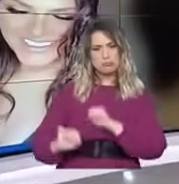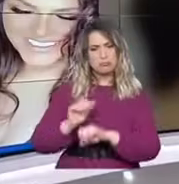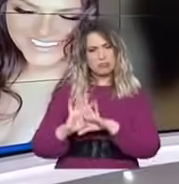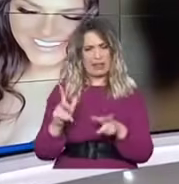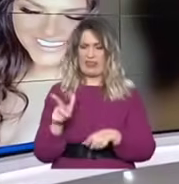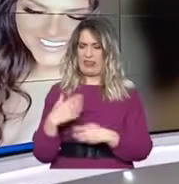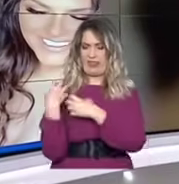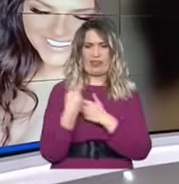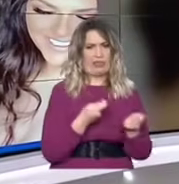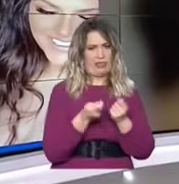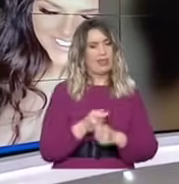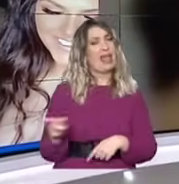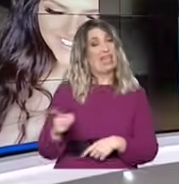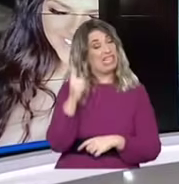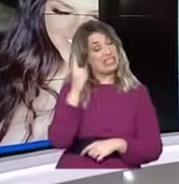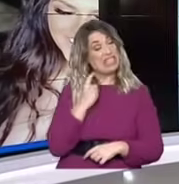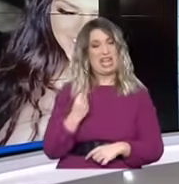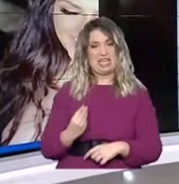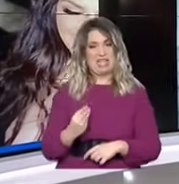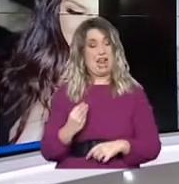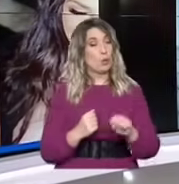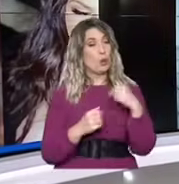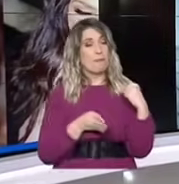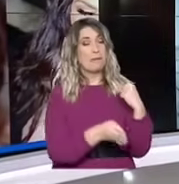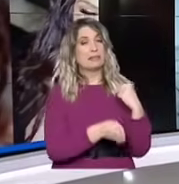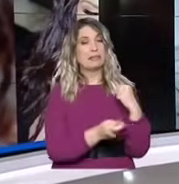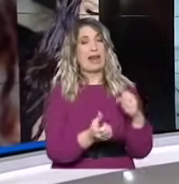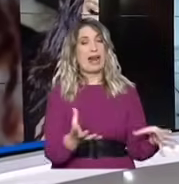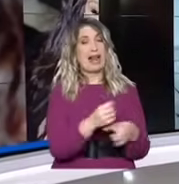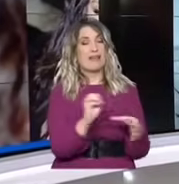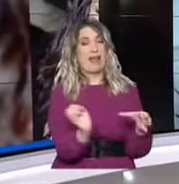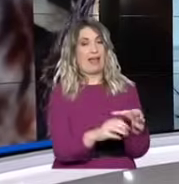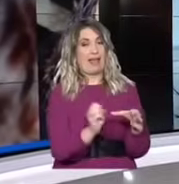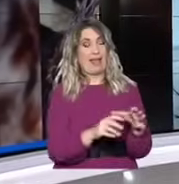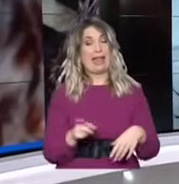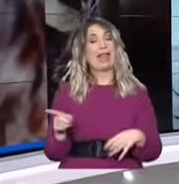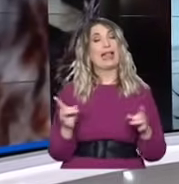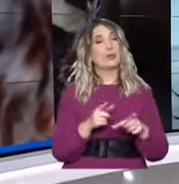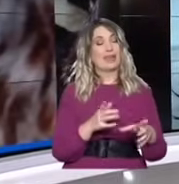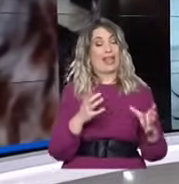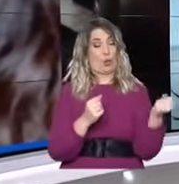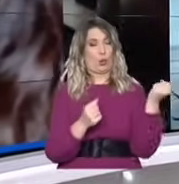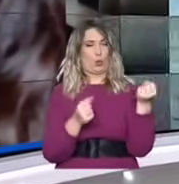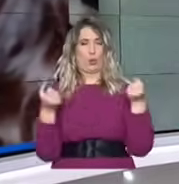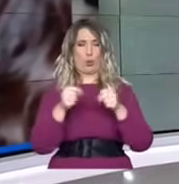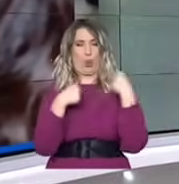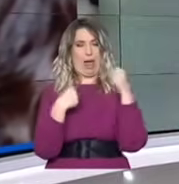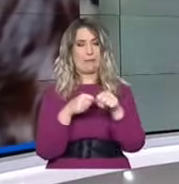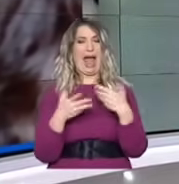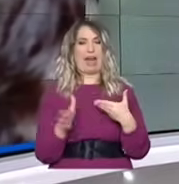Γνώριζε για το σημείο ντουλάπι που αυτά φυλαζόταν εντός της οικίας, αλλά και για το σημείο που βρισκόταν το κλειδί που ξεκλείδωνε το ντουλάπι. Δηλαδή τον παρουσιάζονταν